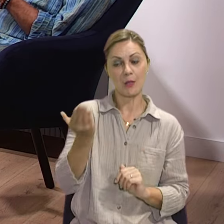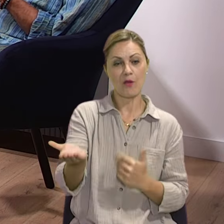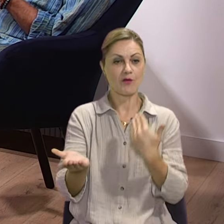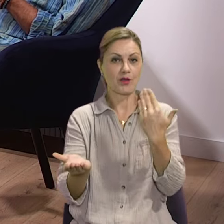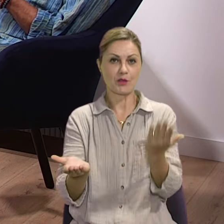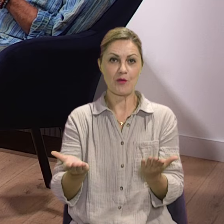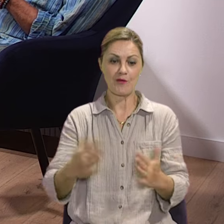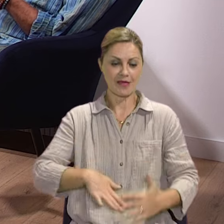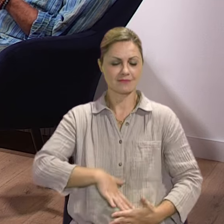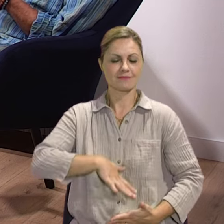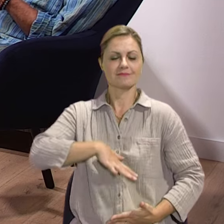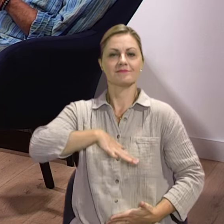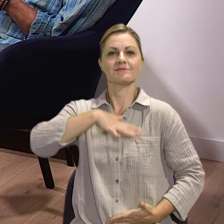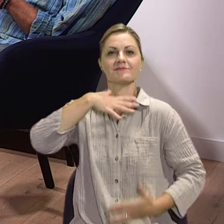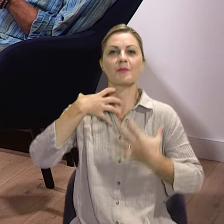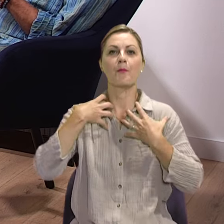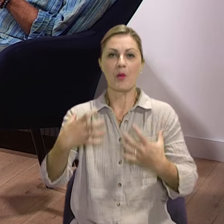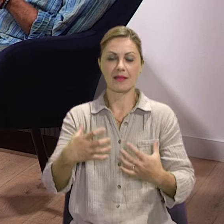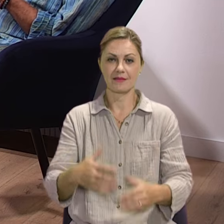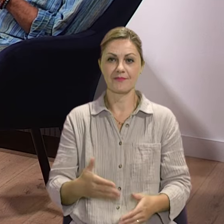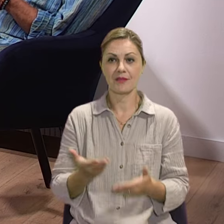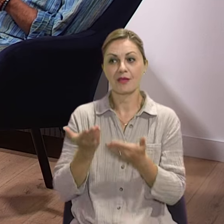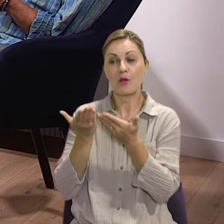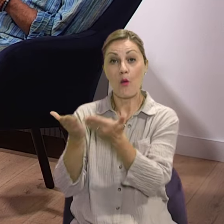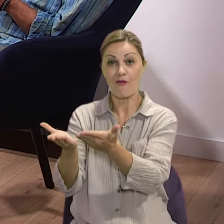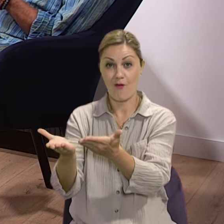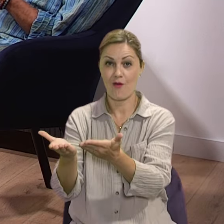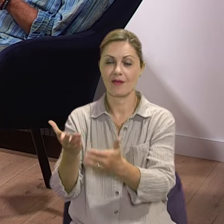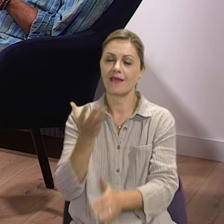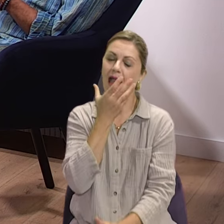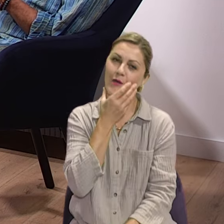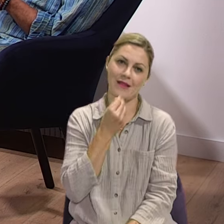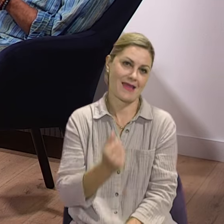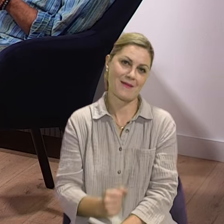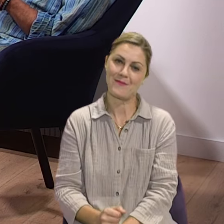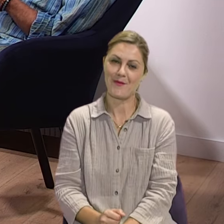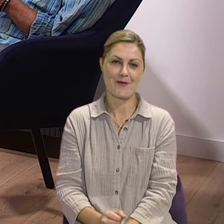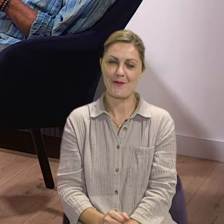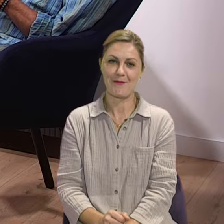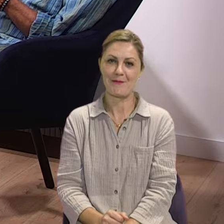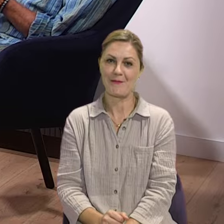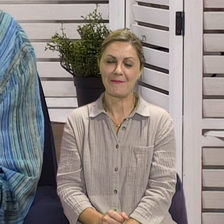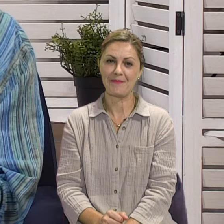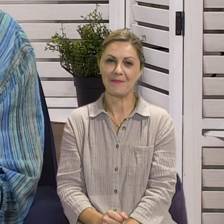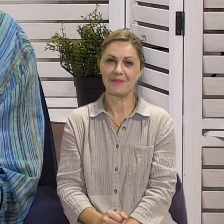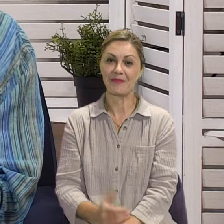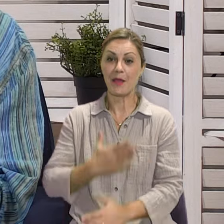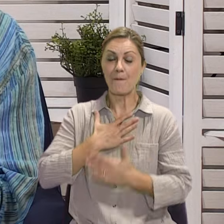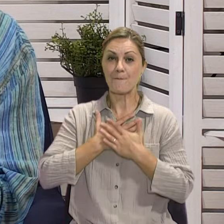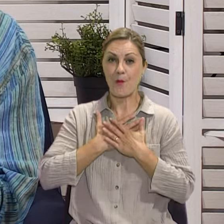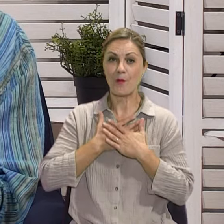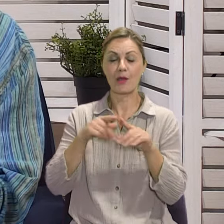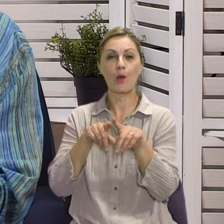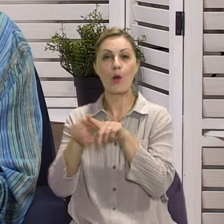posebno ispunjava. Ma to je jako lijepo, jako je rijetko, ali je jako lijepo. I moj krasan